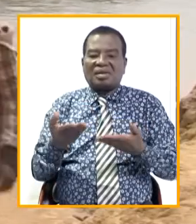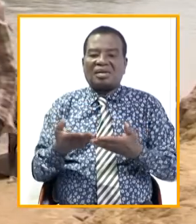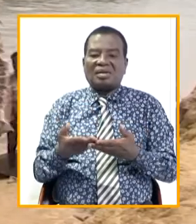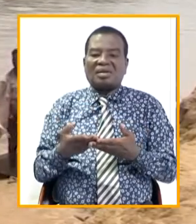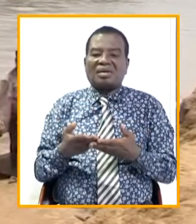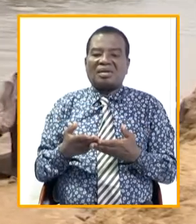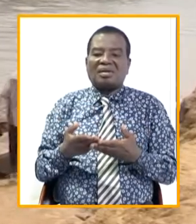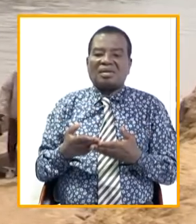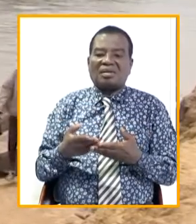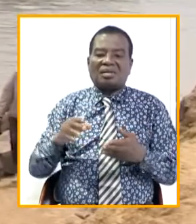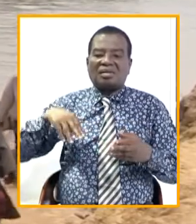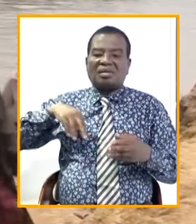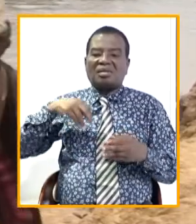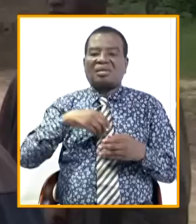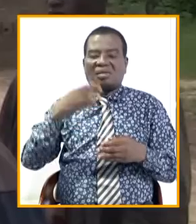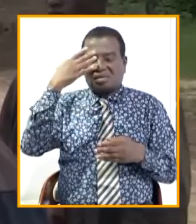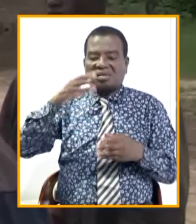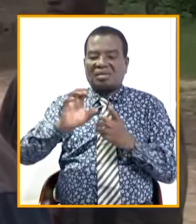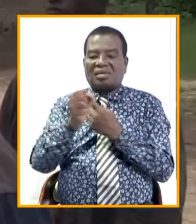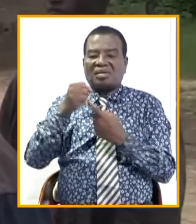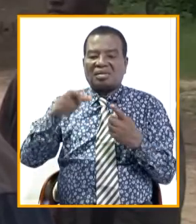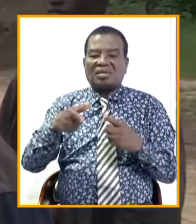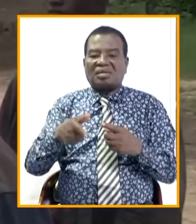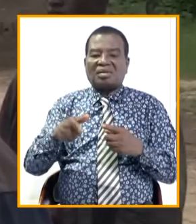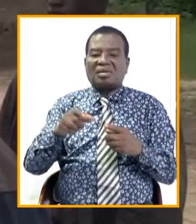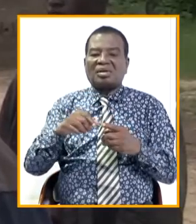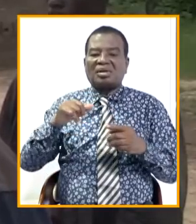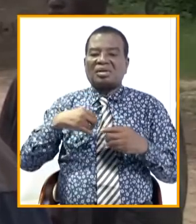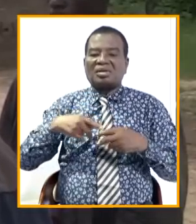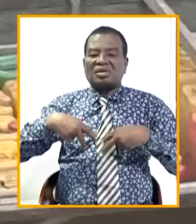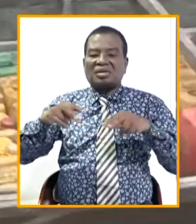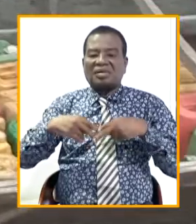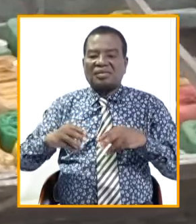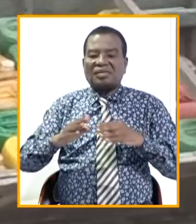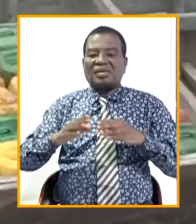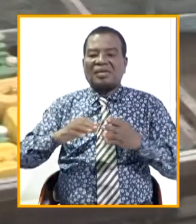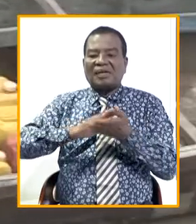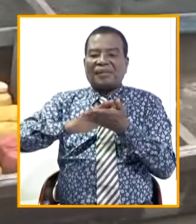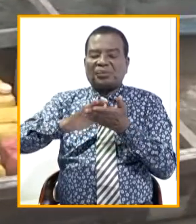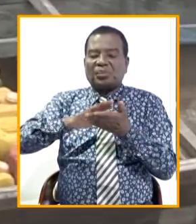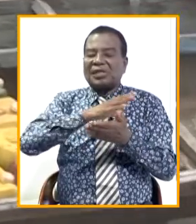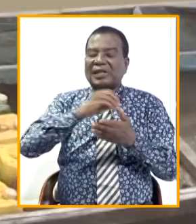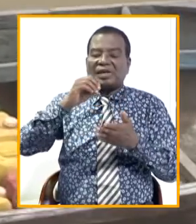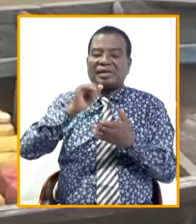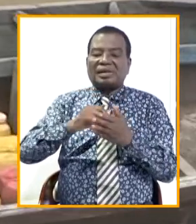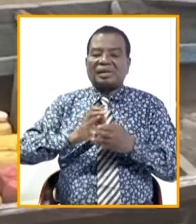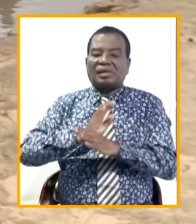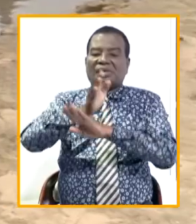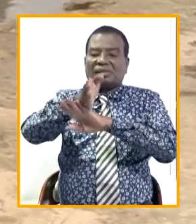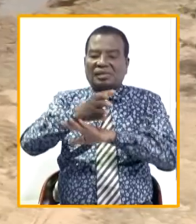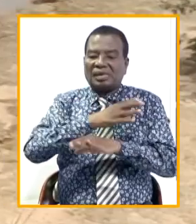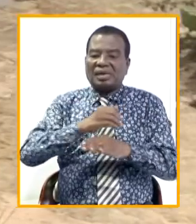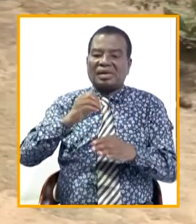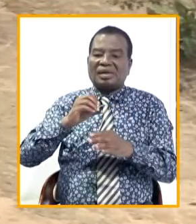Mali, on connaît la situation là-bas, ils en ont besoin. Je vends les tall bags, je vends le ciment. Cette traversée quotidienne est